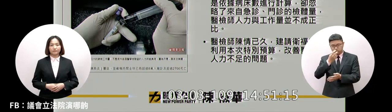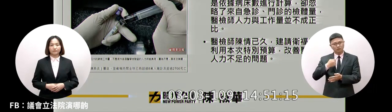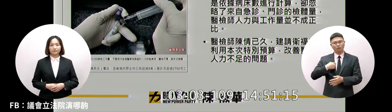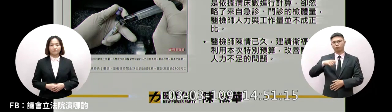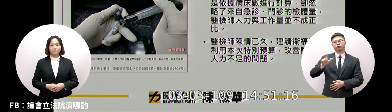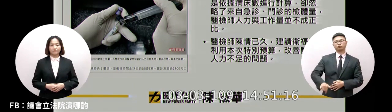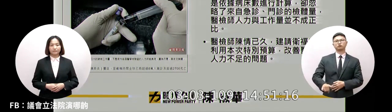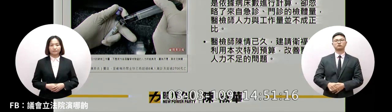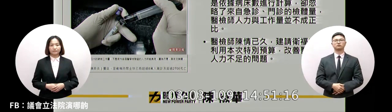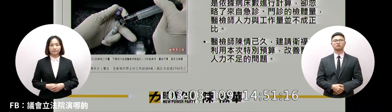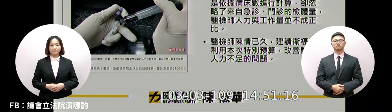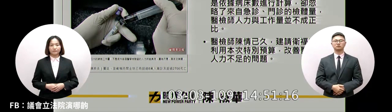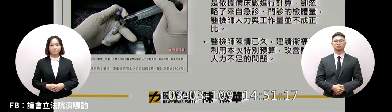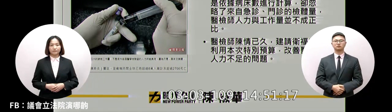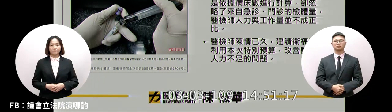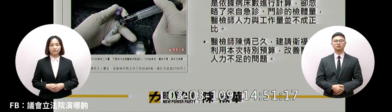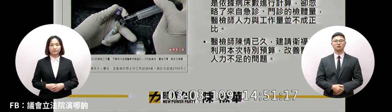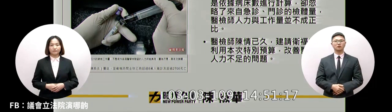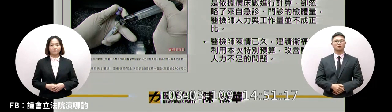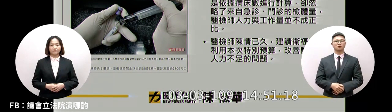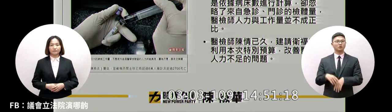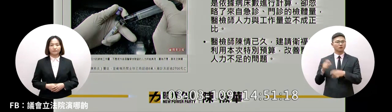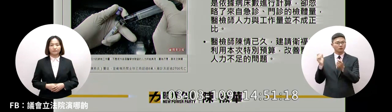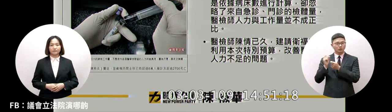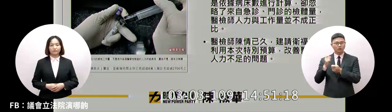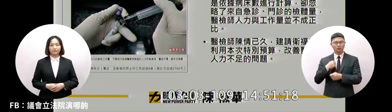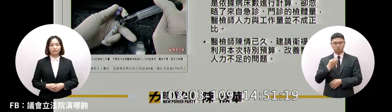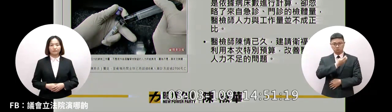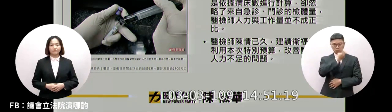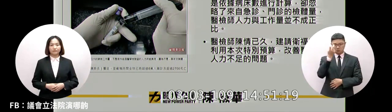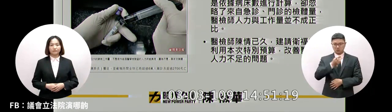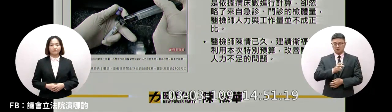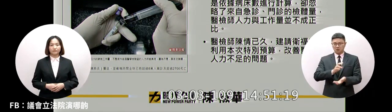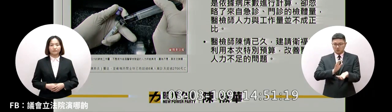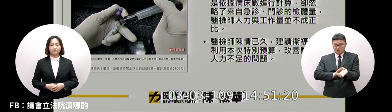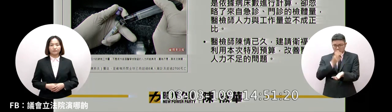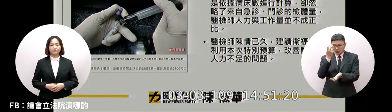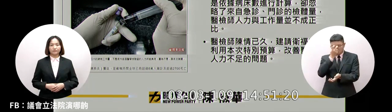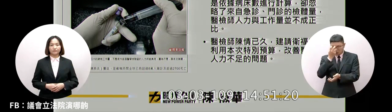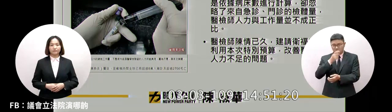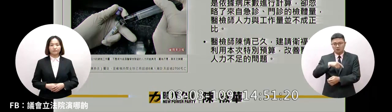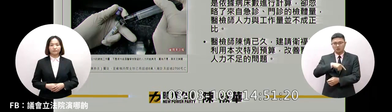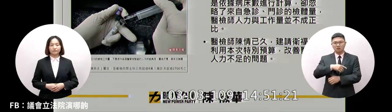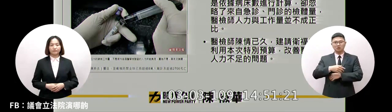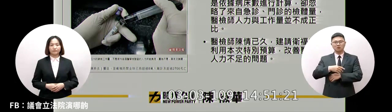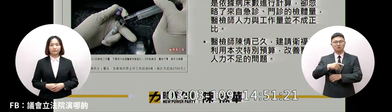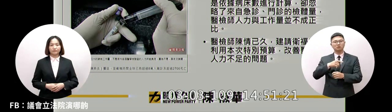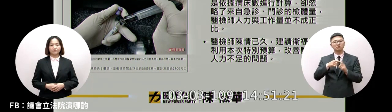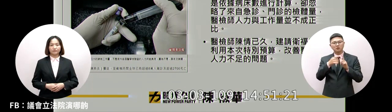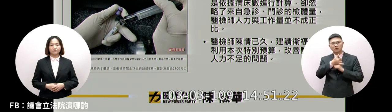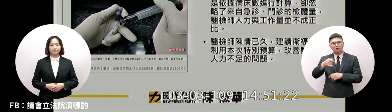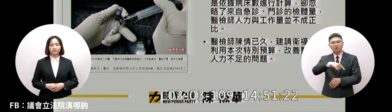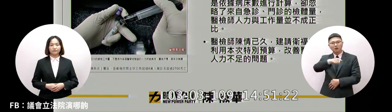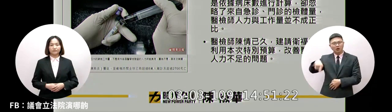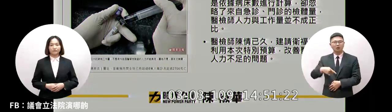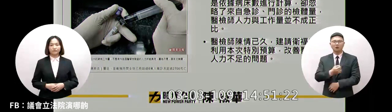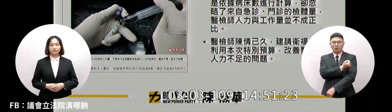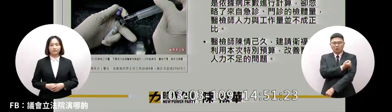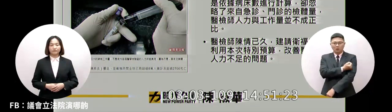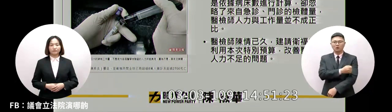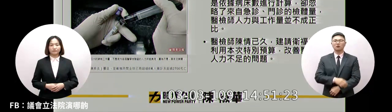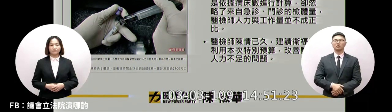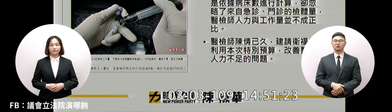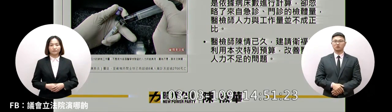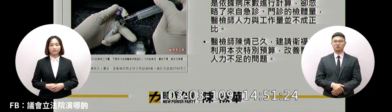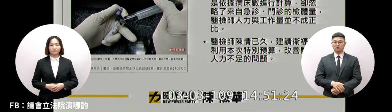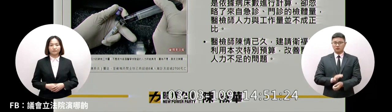熟悉。那最近我们也看到医检人力哈，他们很辛苦，就是说要有医检师的这个资